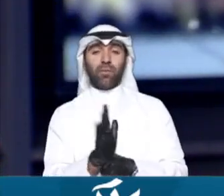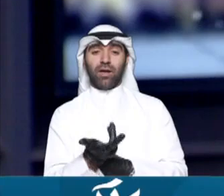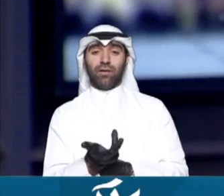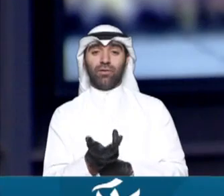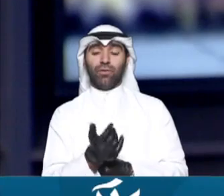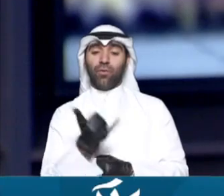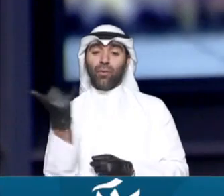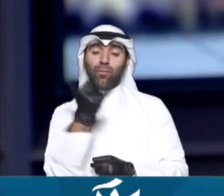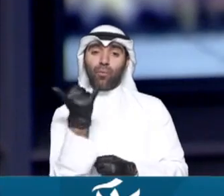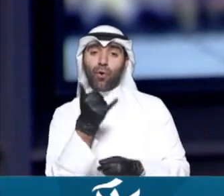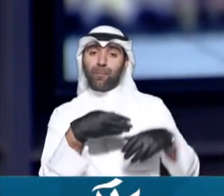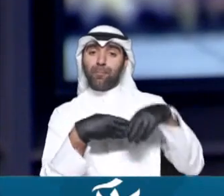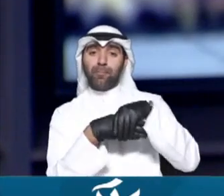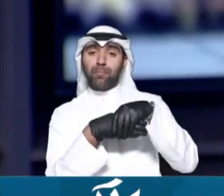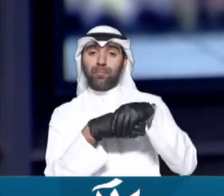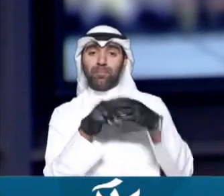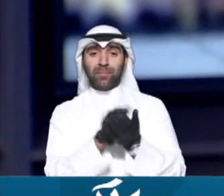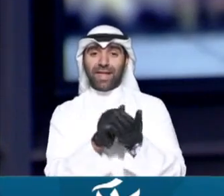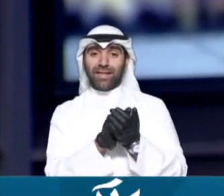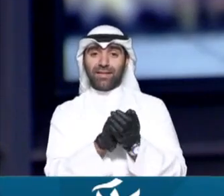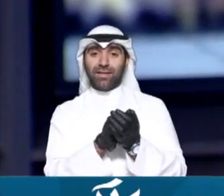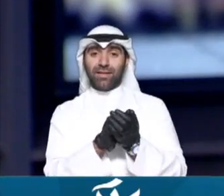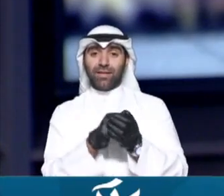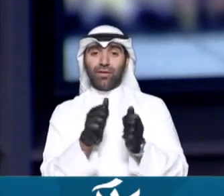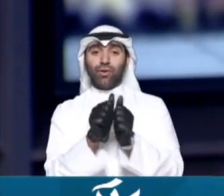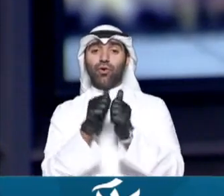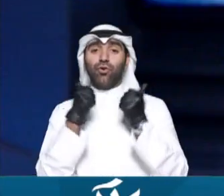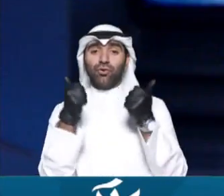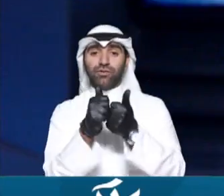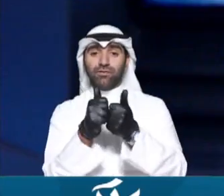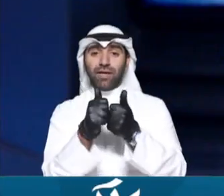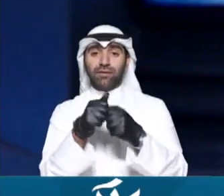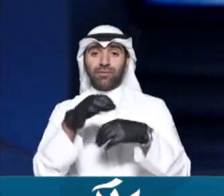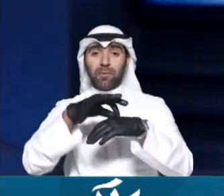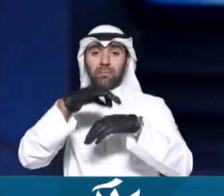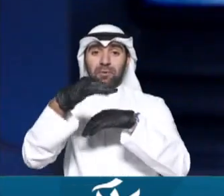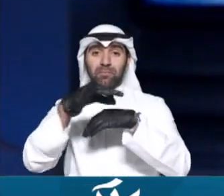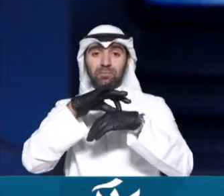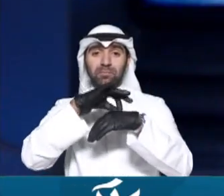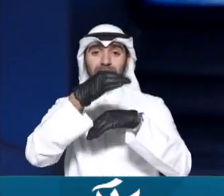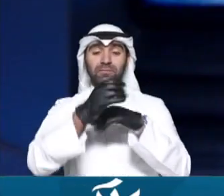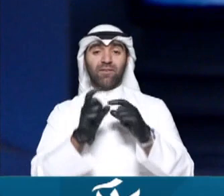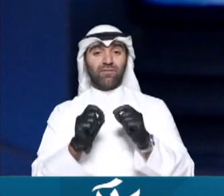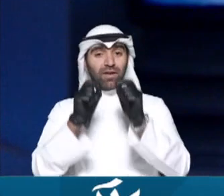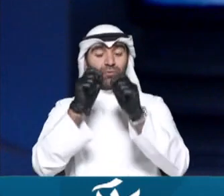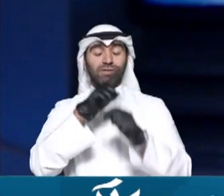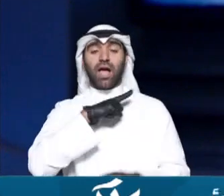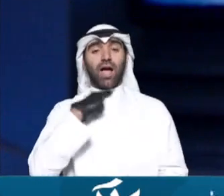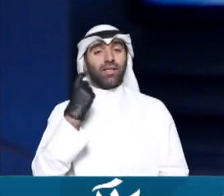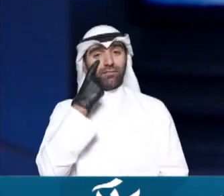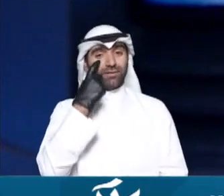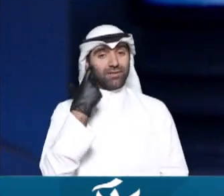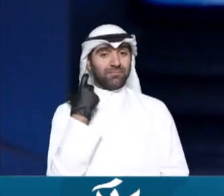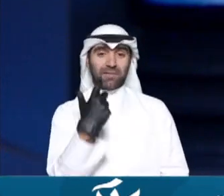بهذه رجولة ويدور ويحوس وكذا. نعم. لا لا لا، الرجولة أن تبقى في البيت. نعم. في البيت. نعم أحسن شيخ. يعني اليوم